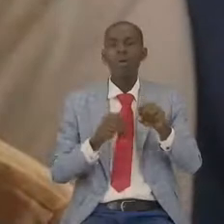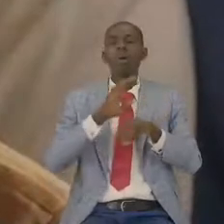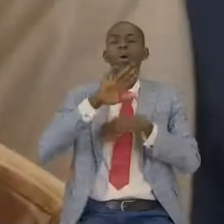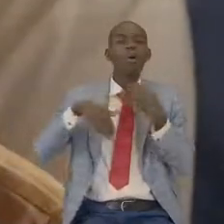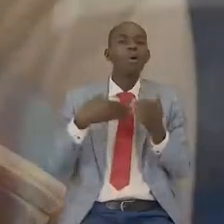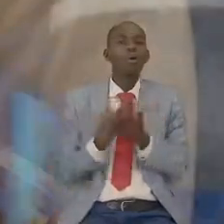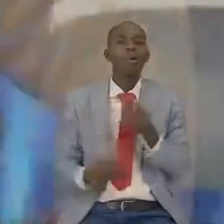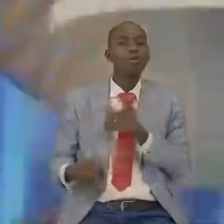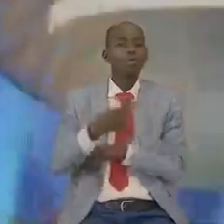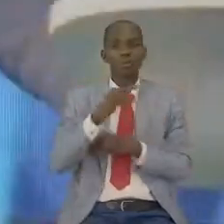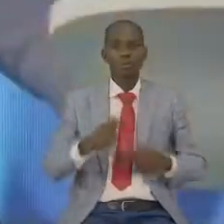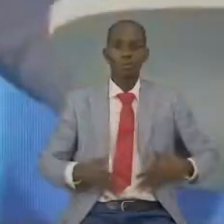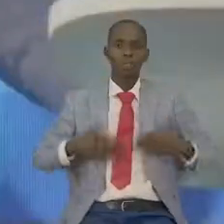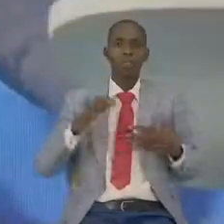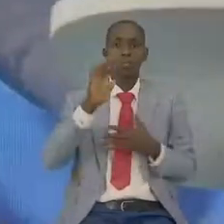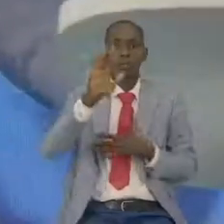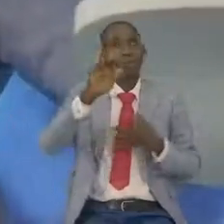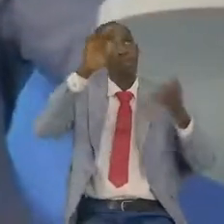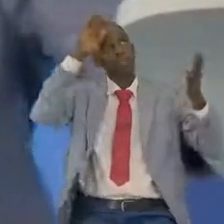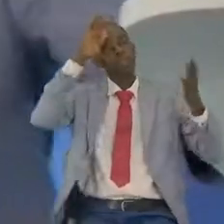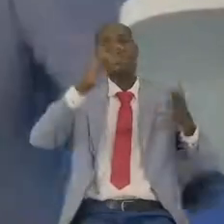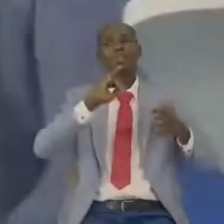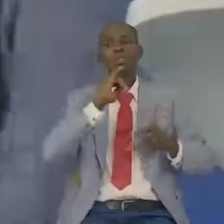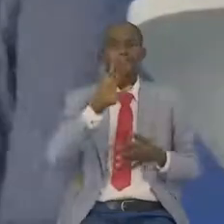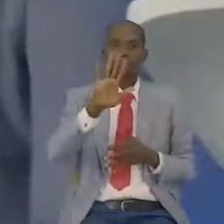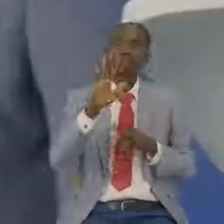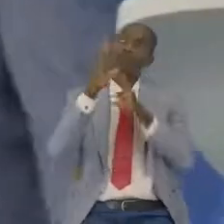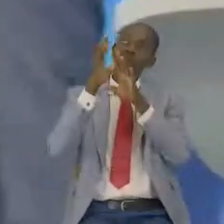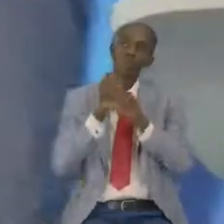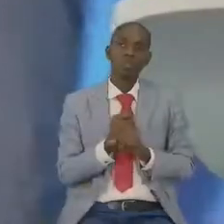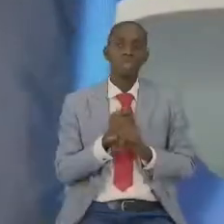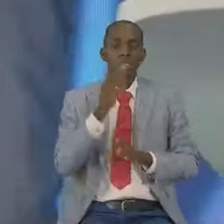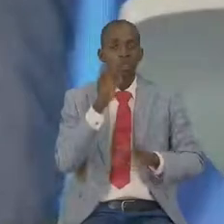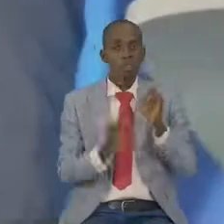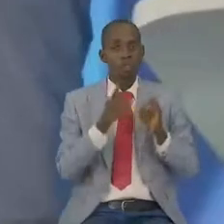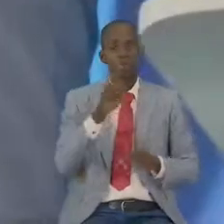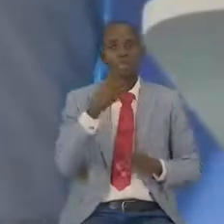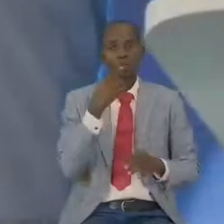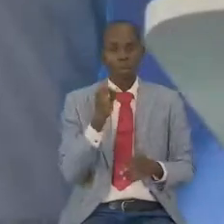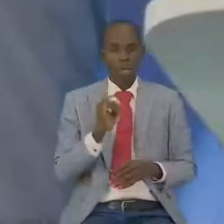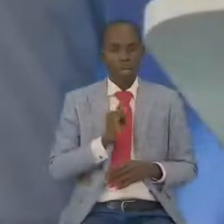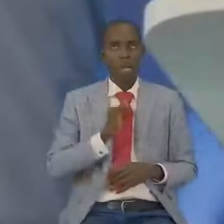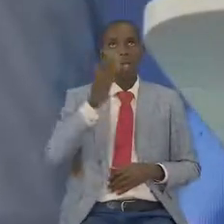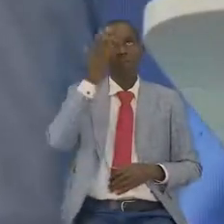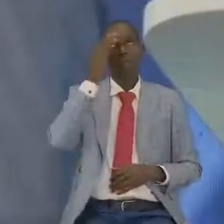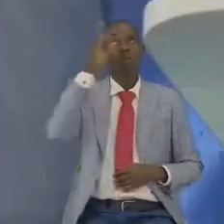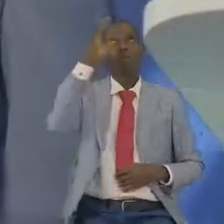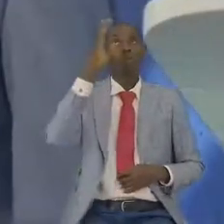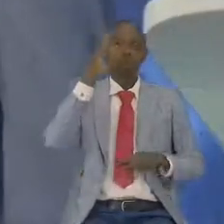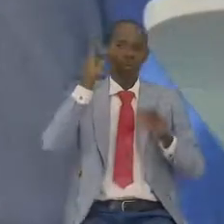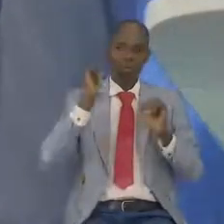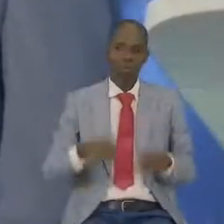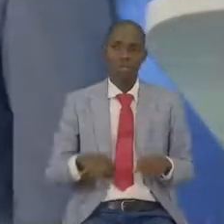Ton attente est ta réalisation. Si tu dis, je sais que Dieu peut, je sais